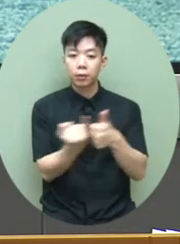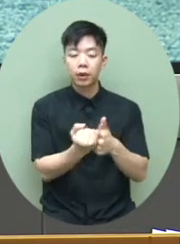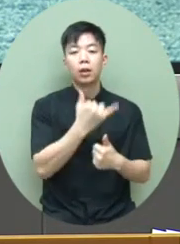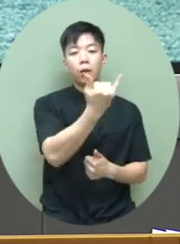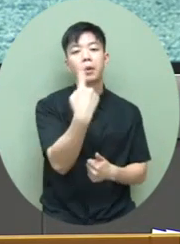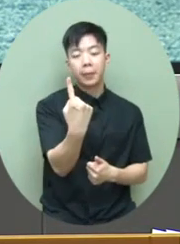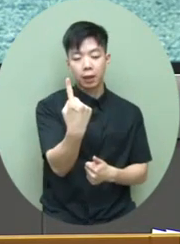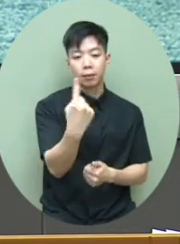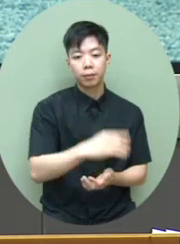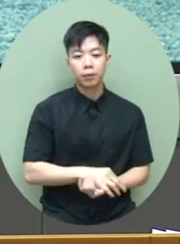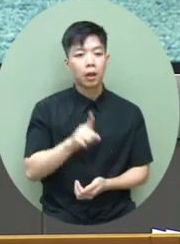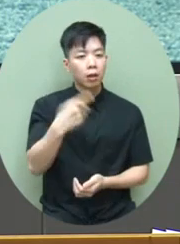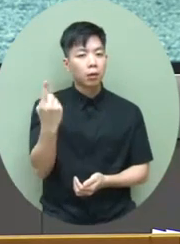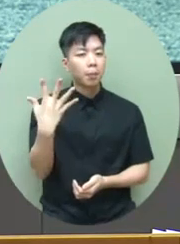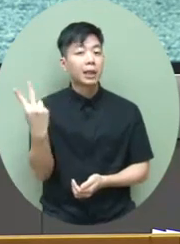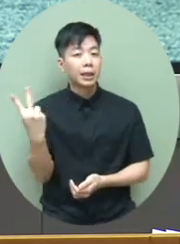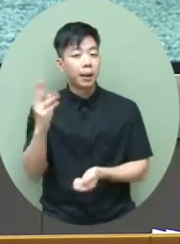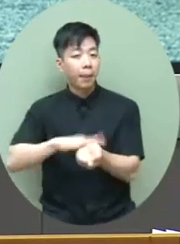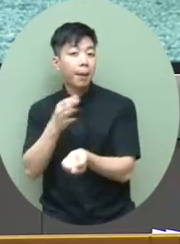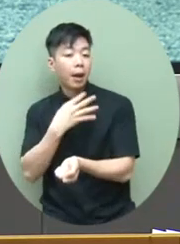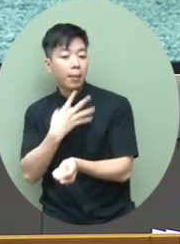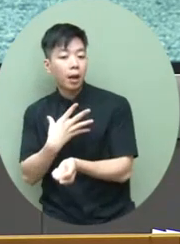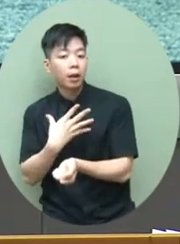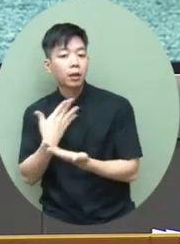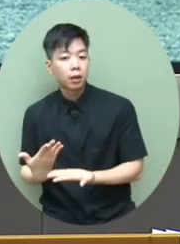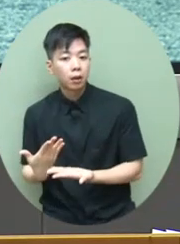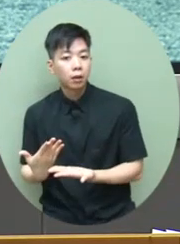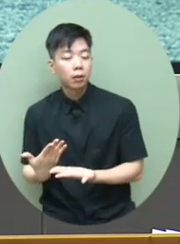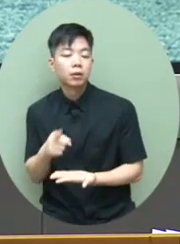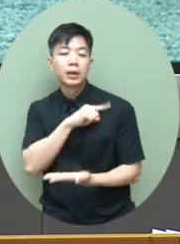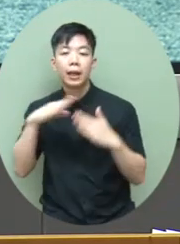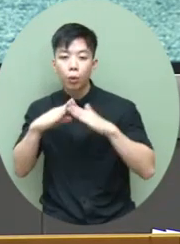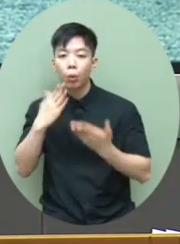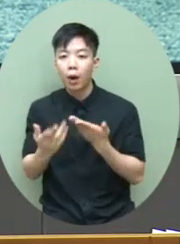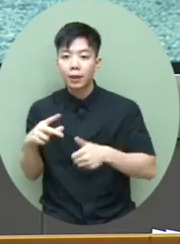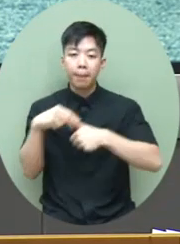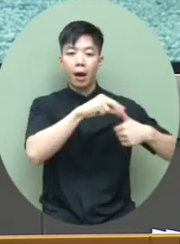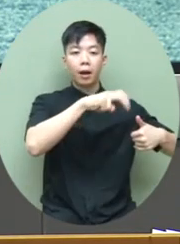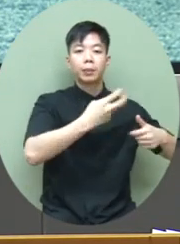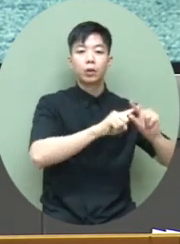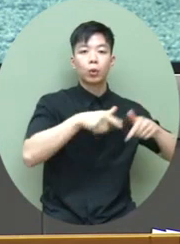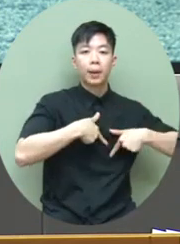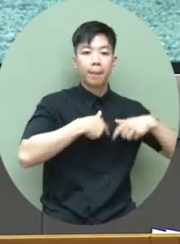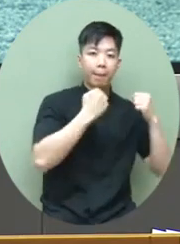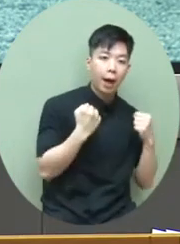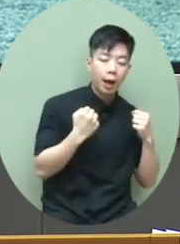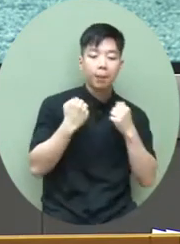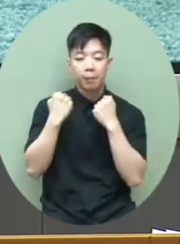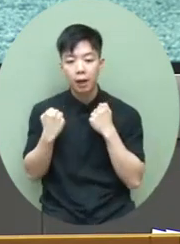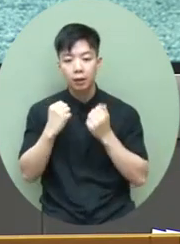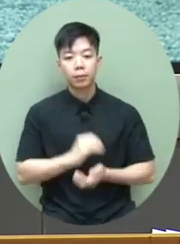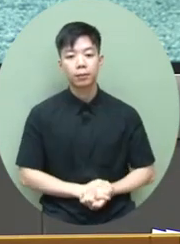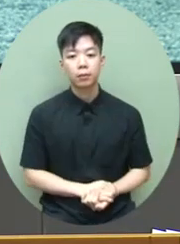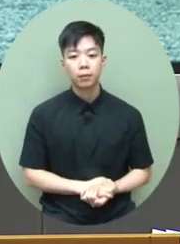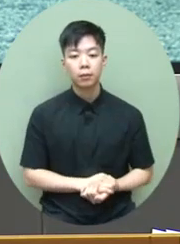生嘅。咁其餘嗰52個學生咧，都需要係家居或者係喺檢疫中心接受檢疫。